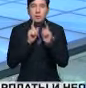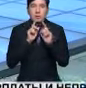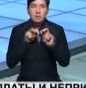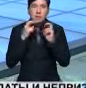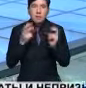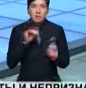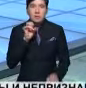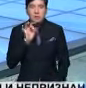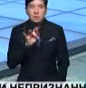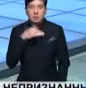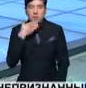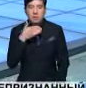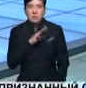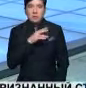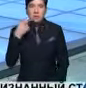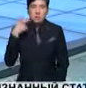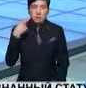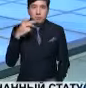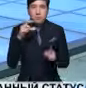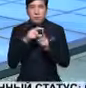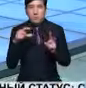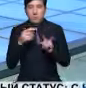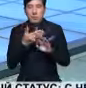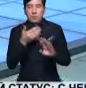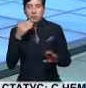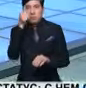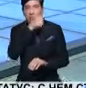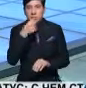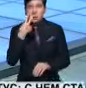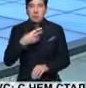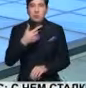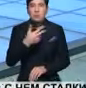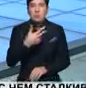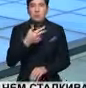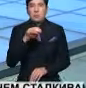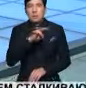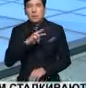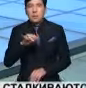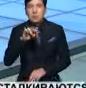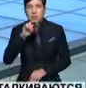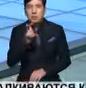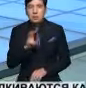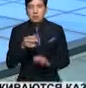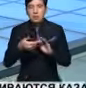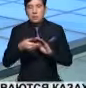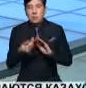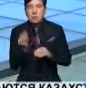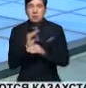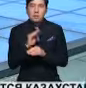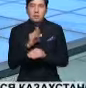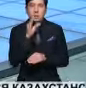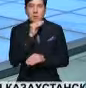иностранных инвесторов. По словам президента, в прошлом году стране удалось привлечь 23 миллиарда долларов прямых иностранных инвестиций. В свою